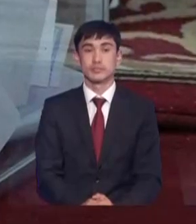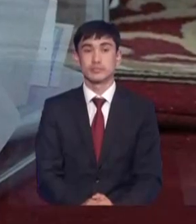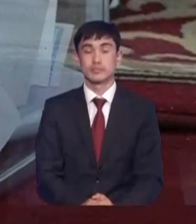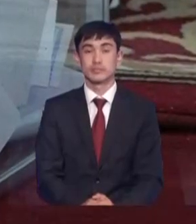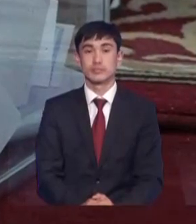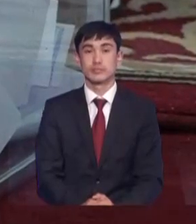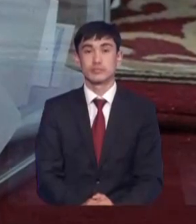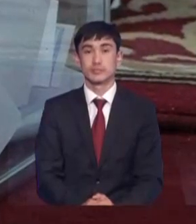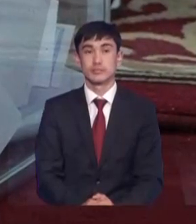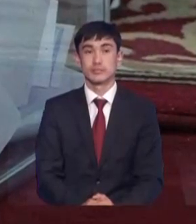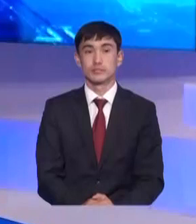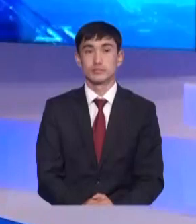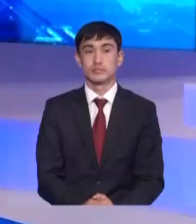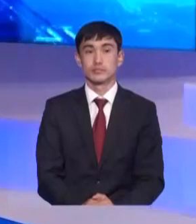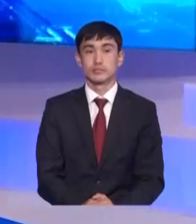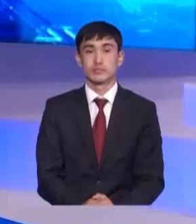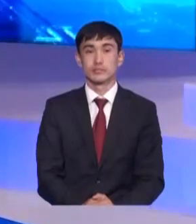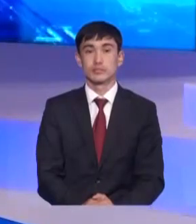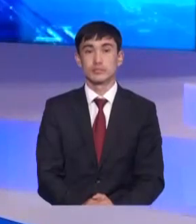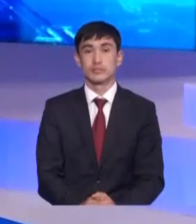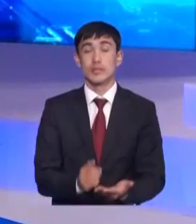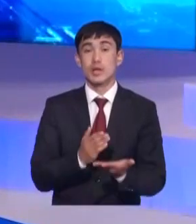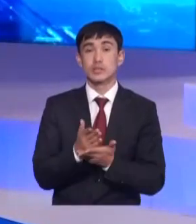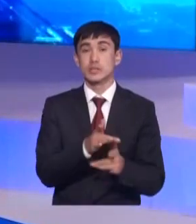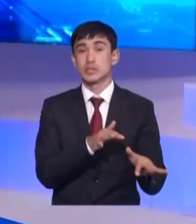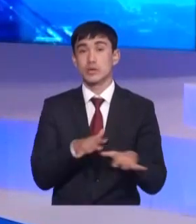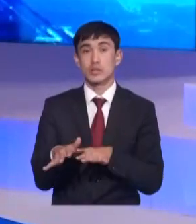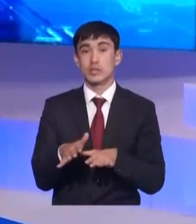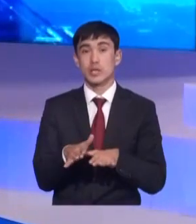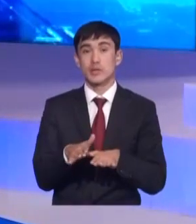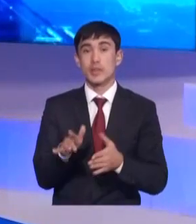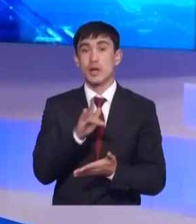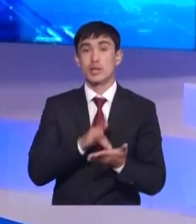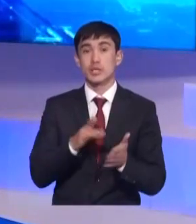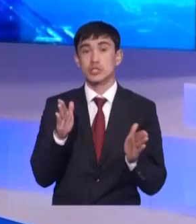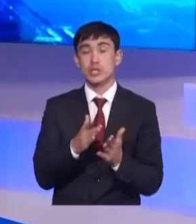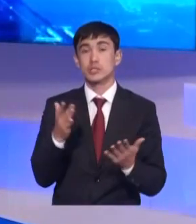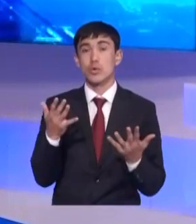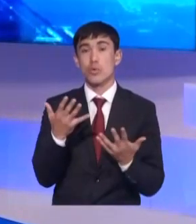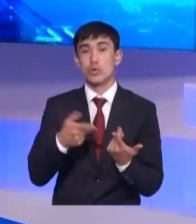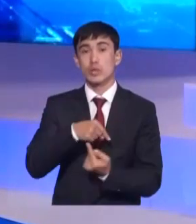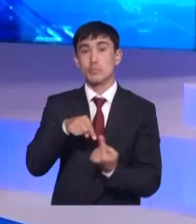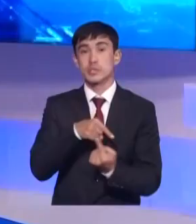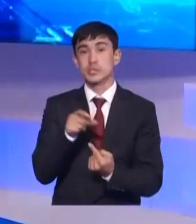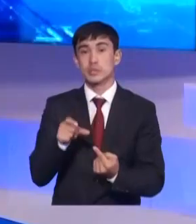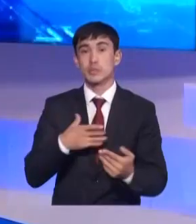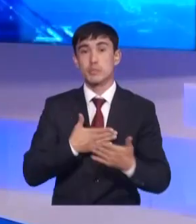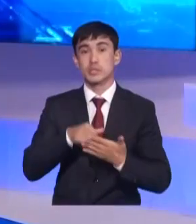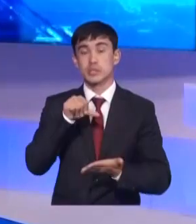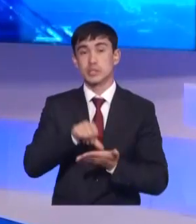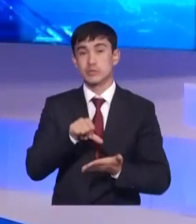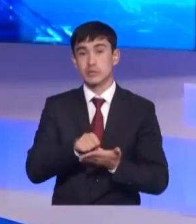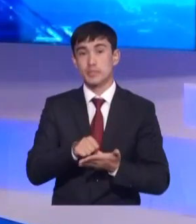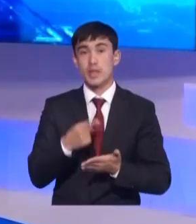Ақсу, Сарқан аудандарынан. Саяси науқанда шаһардағы шағын және орта бизнес өкілдері де белсенділік